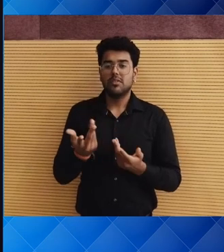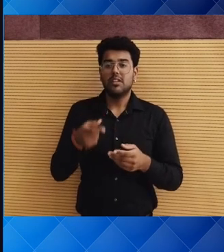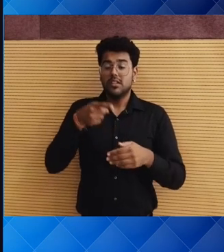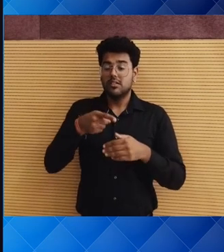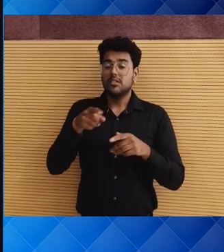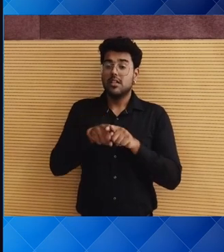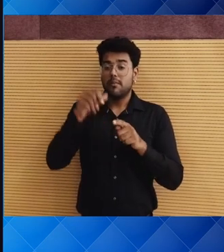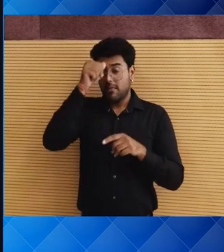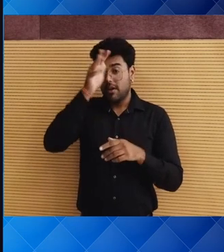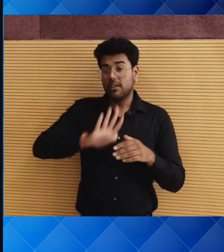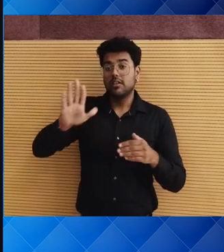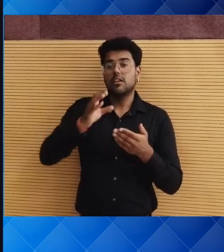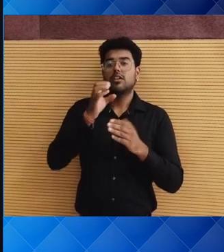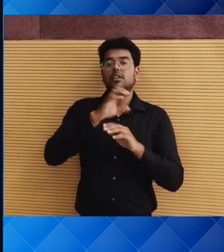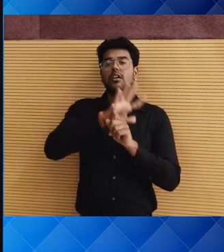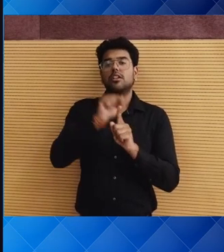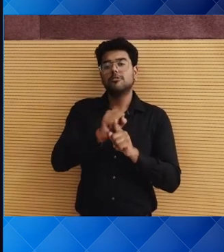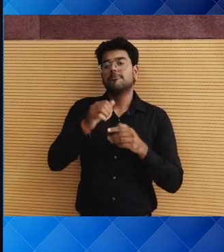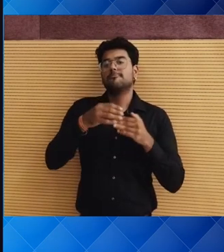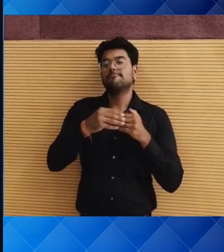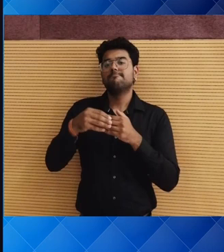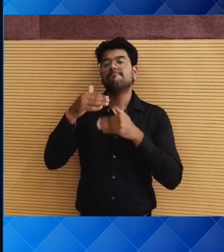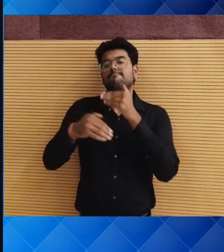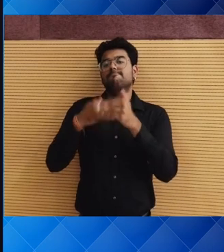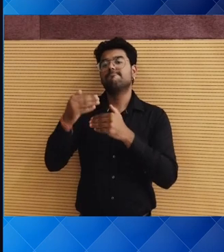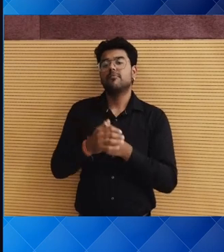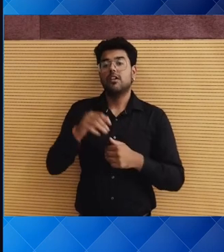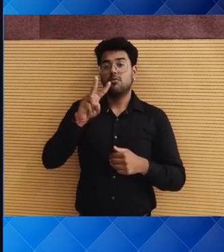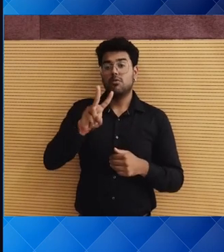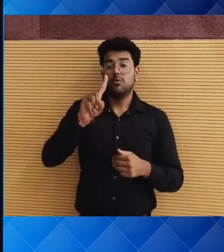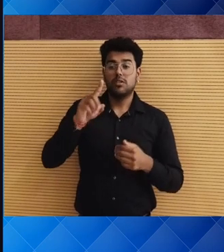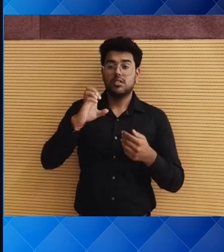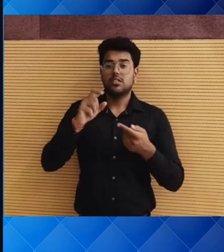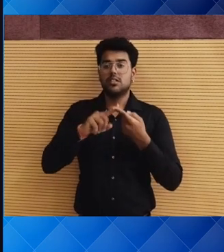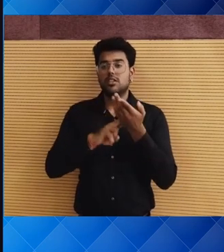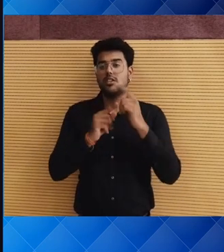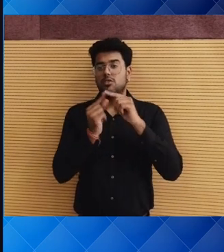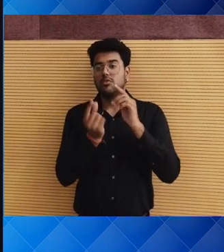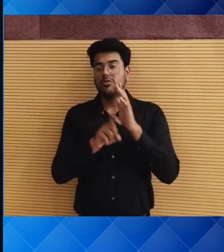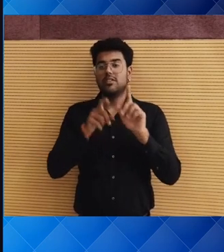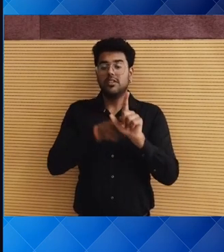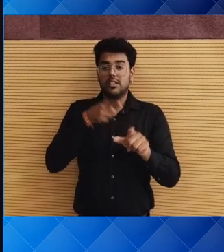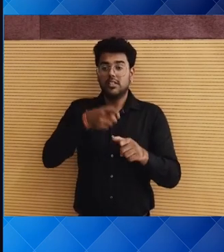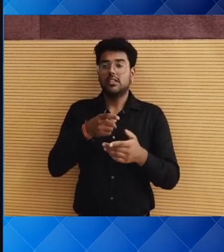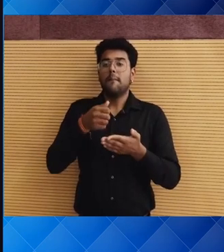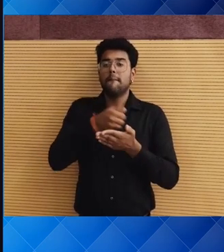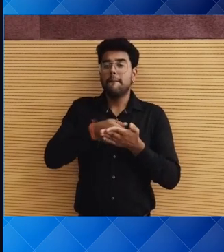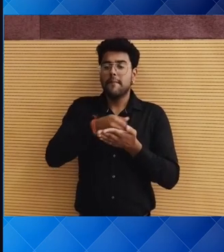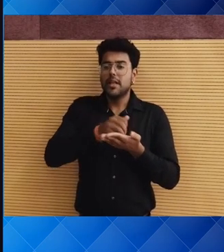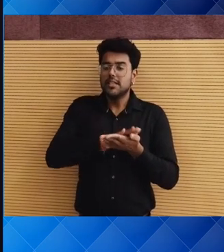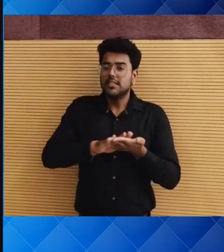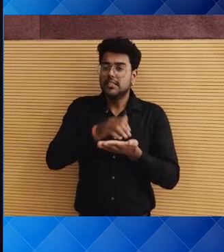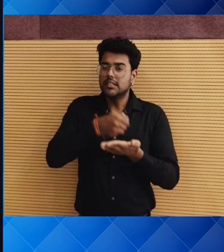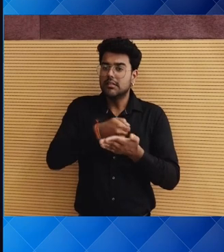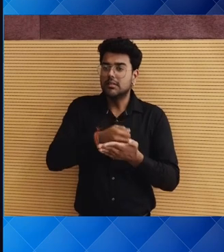परंपरा को आगे बढ़ाते हुए 21वीं सदी की भविष्य की दुनिया की नींव आज हम रख रहे हैं, इसीलिए आज